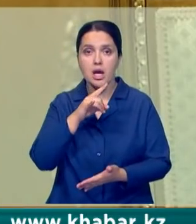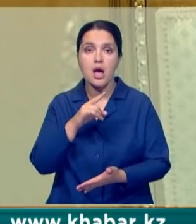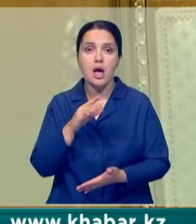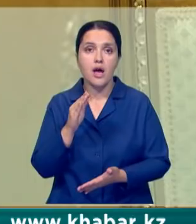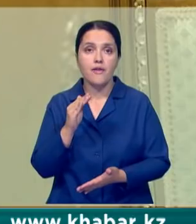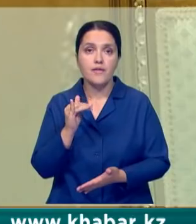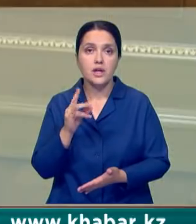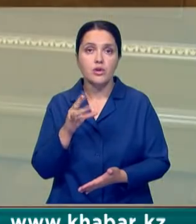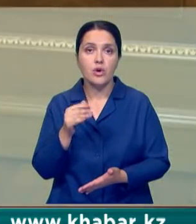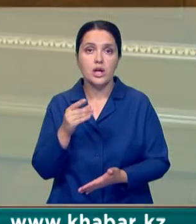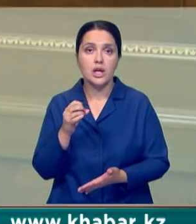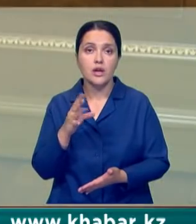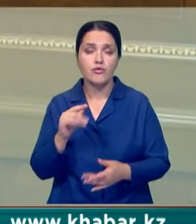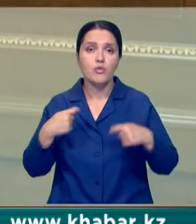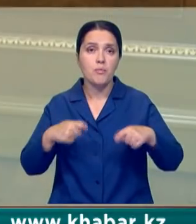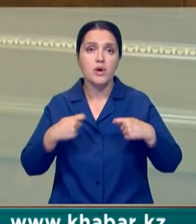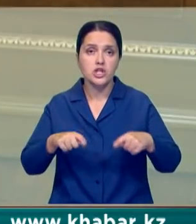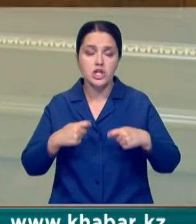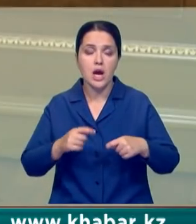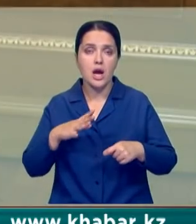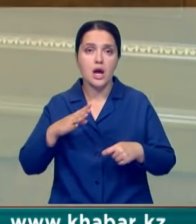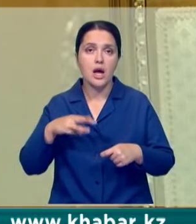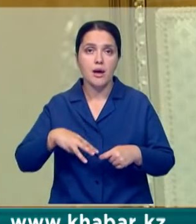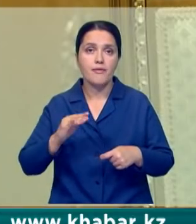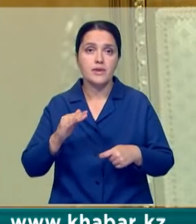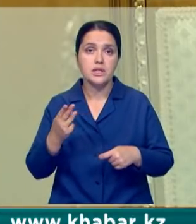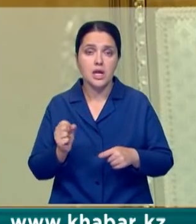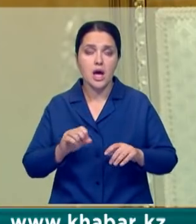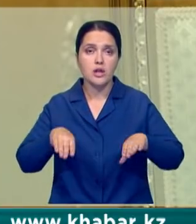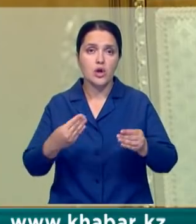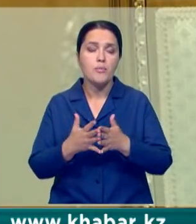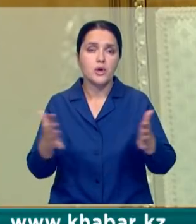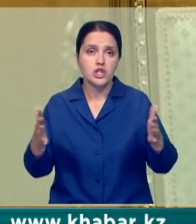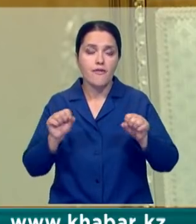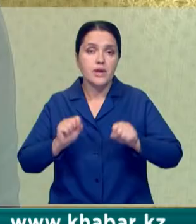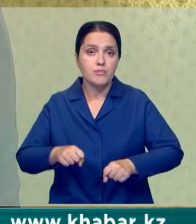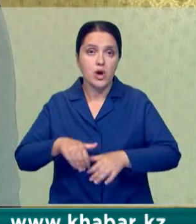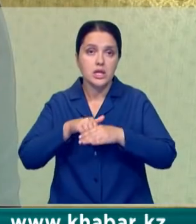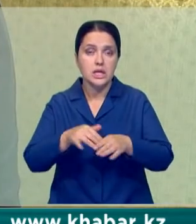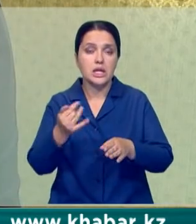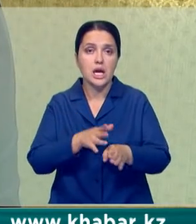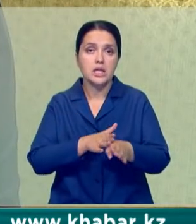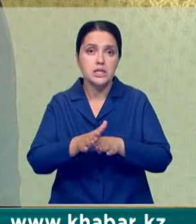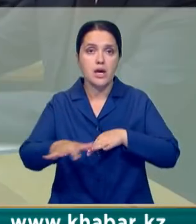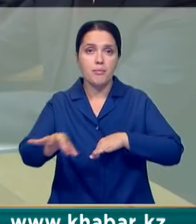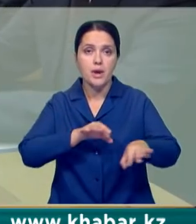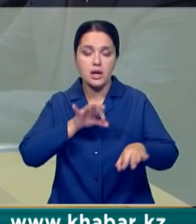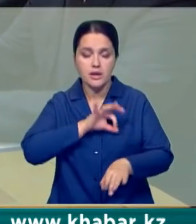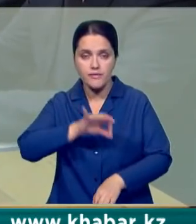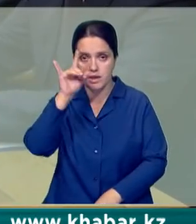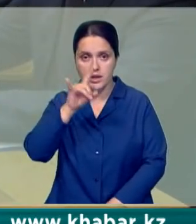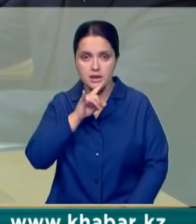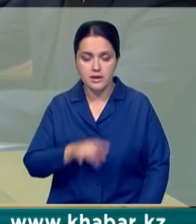подчеркнул что биржа им fuso предоставляет широкие возможности инвесторам для реализации перспективных проектов казахстане